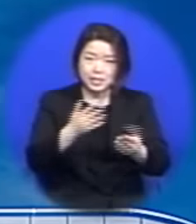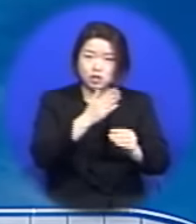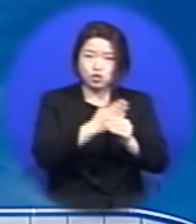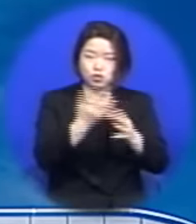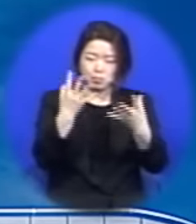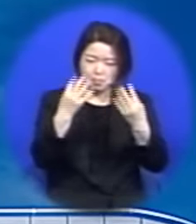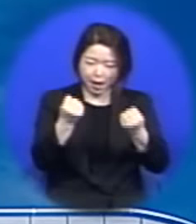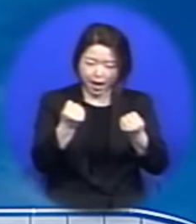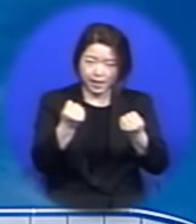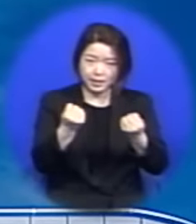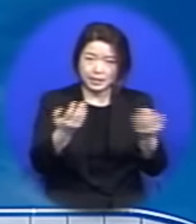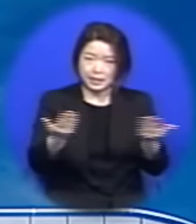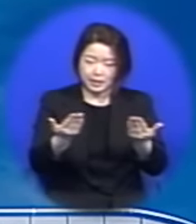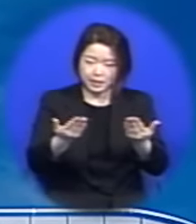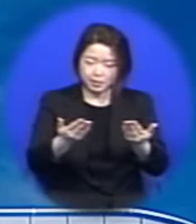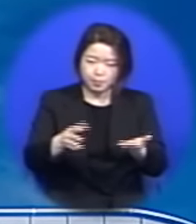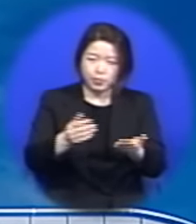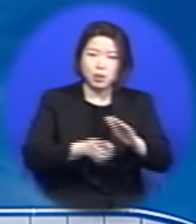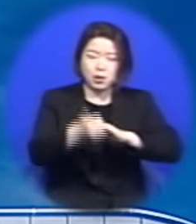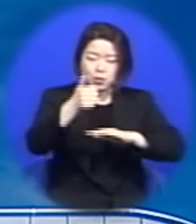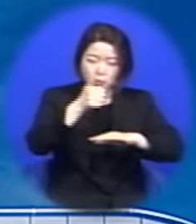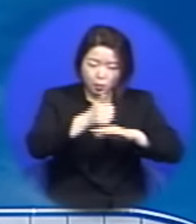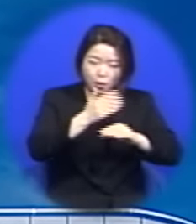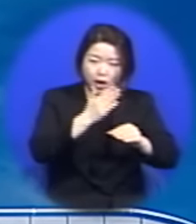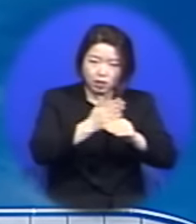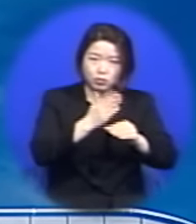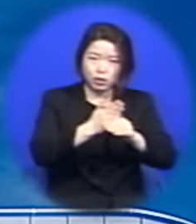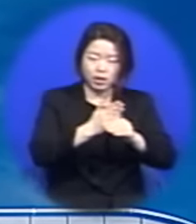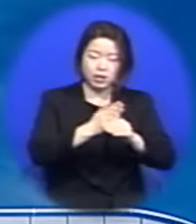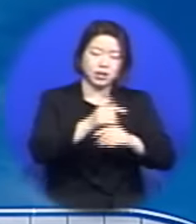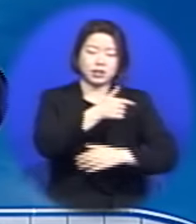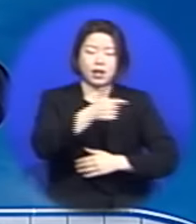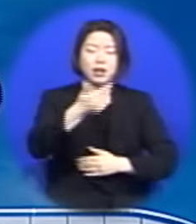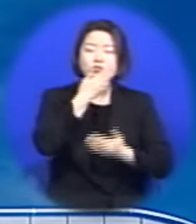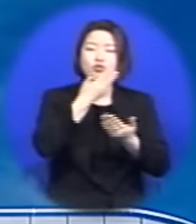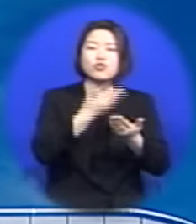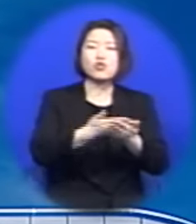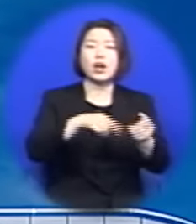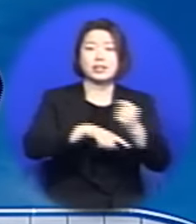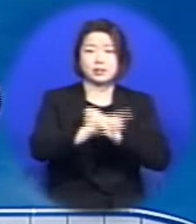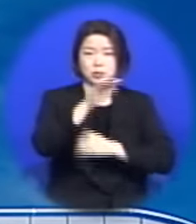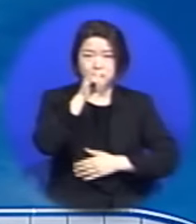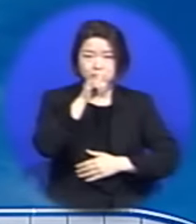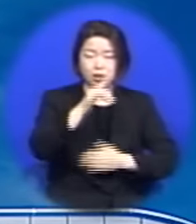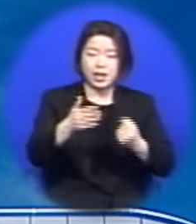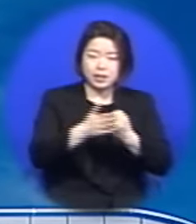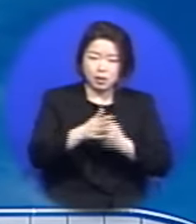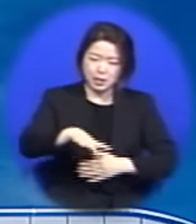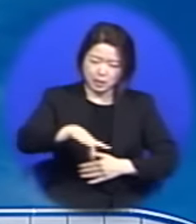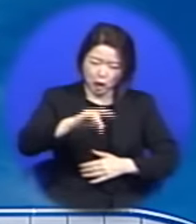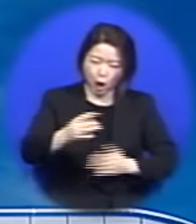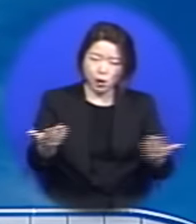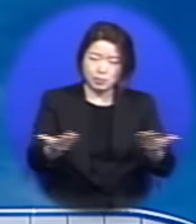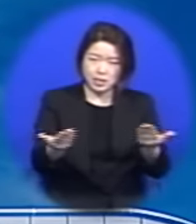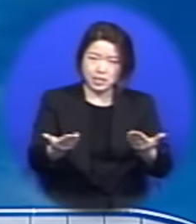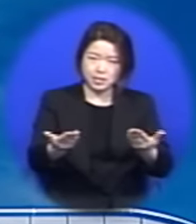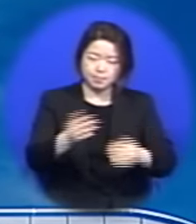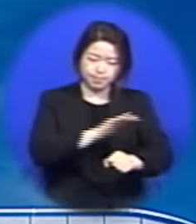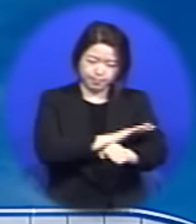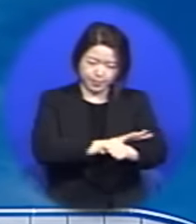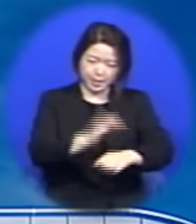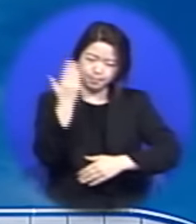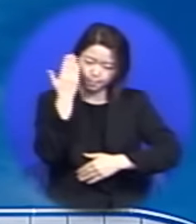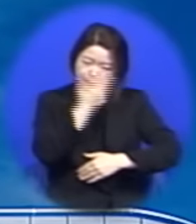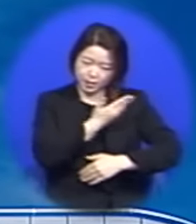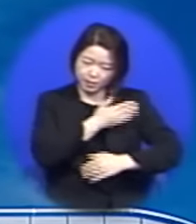이루어 가는데 대단히 중요한 의미가 있더라는 겁니다 그래서 그 하루에 첫 과제를 깔끔하게 정확하게 정리하는